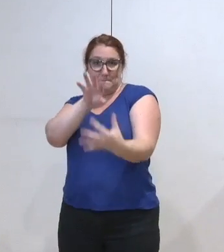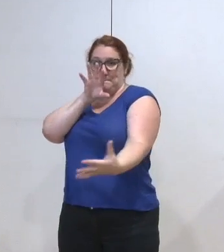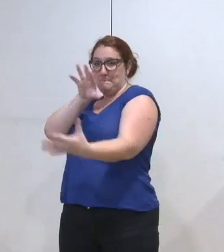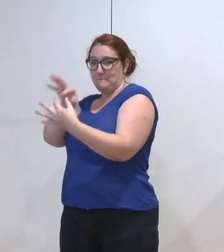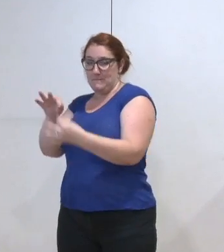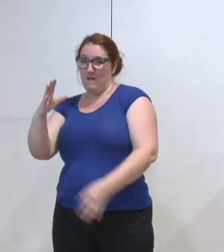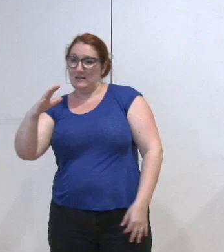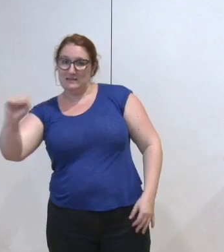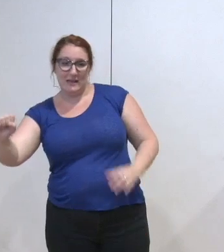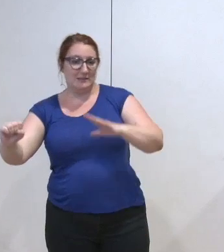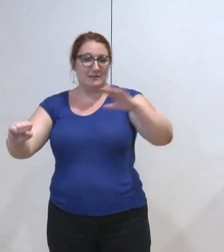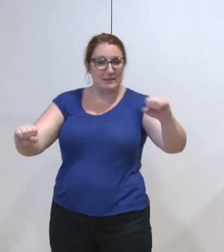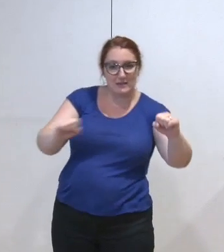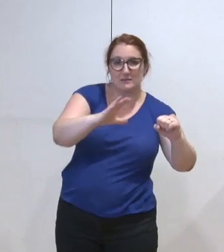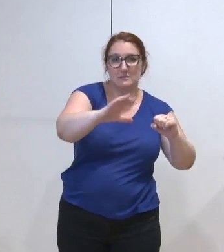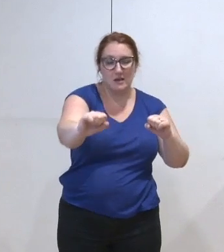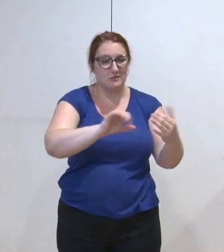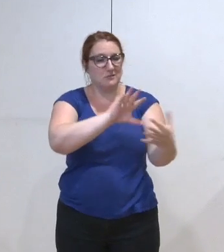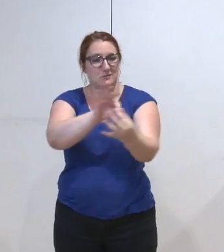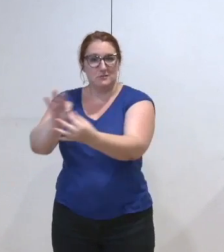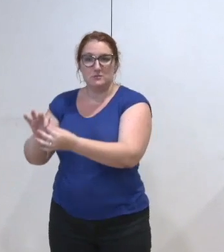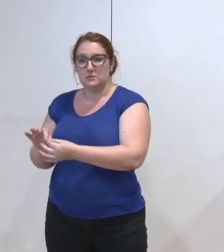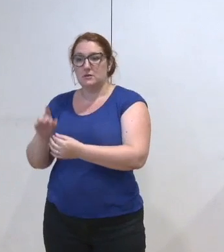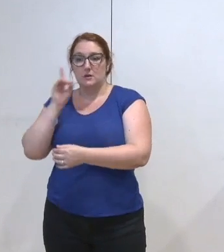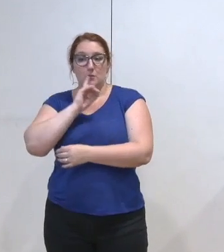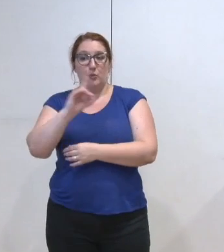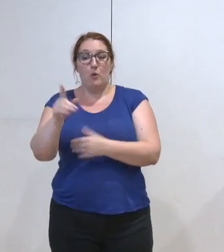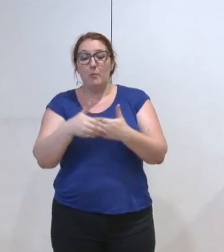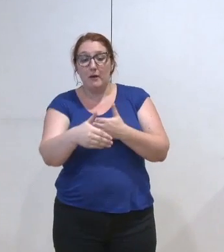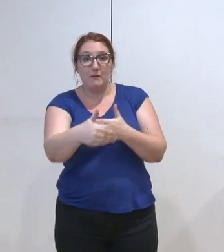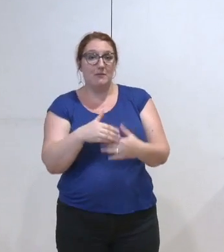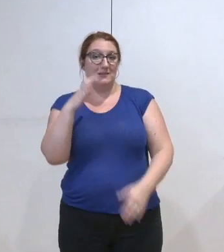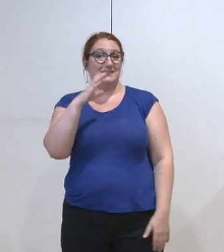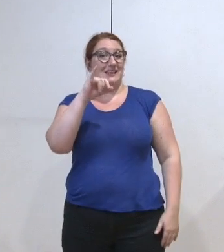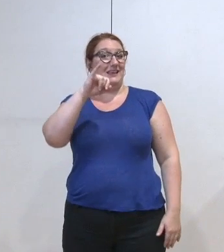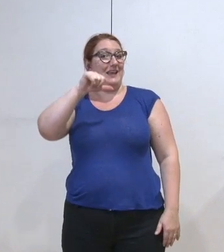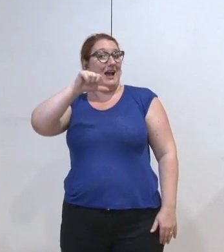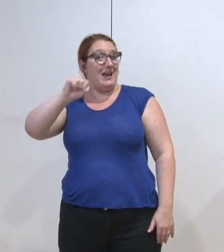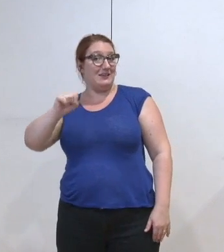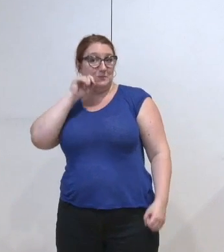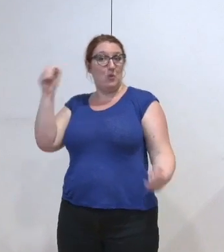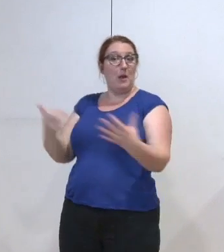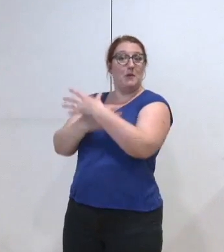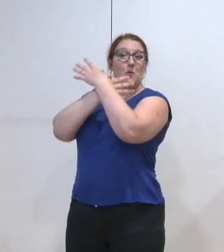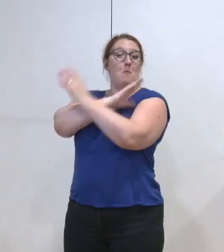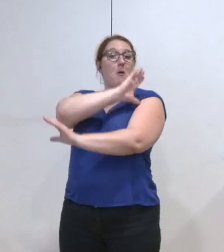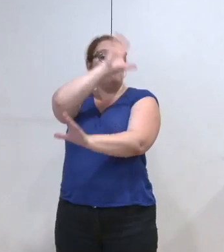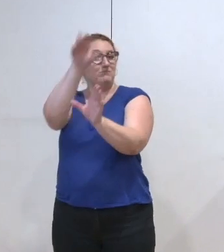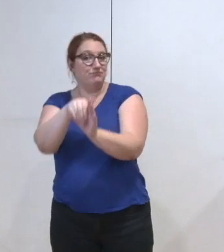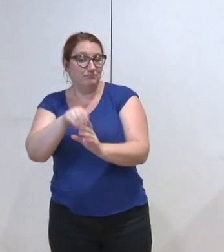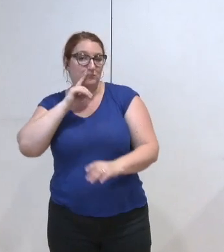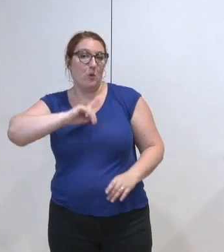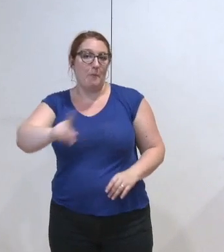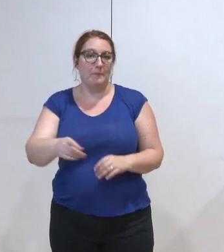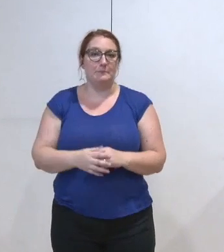voire d'initier à échéance du mandat la constitution d'un CIAS à l'échelle de la métropole ce plan